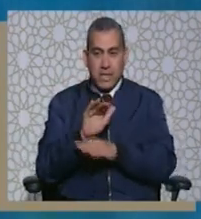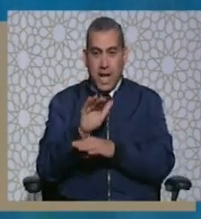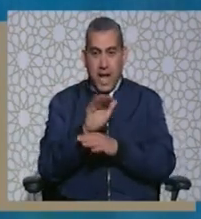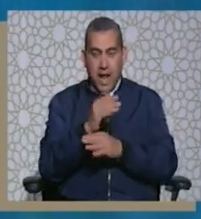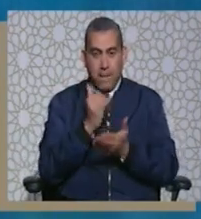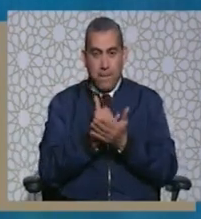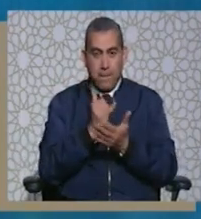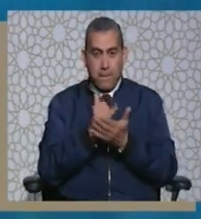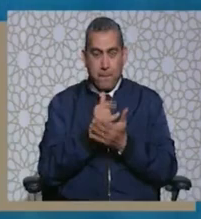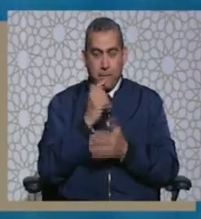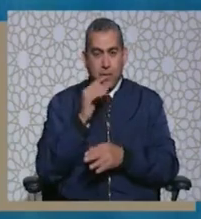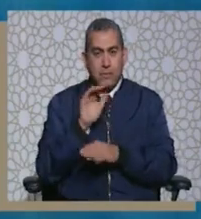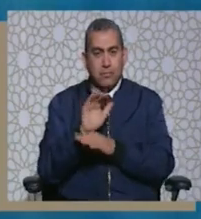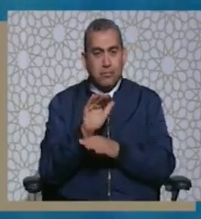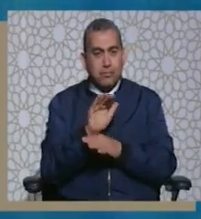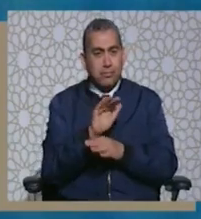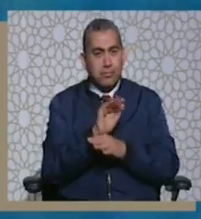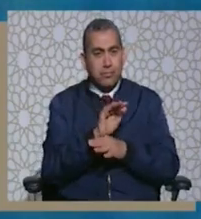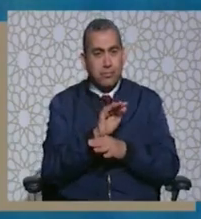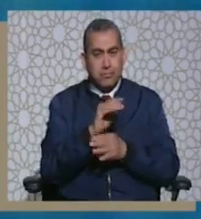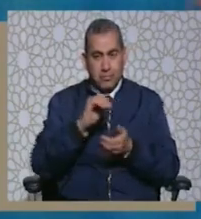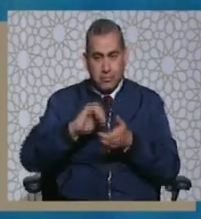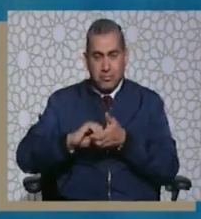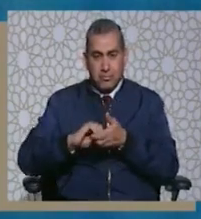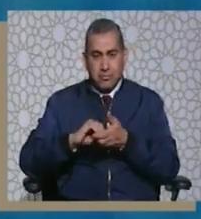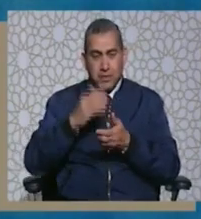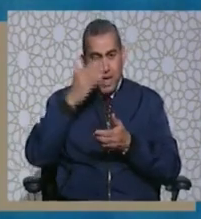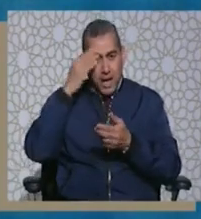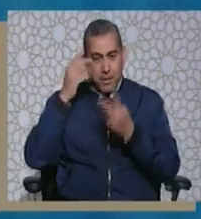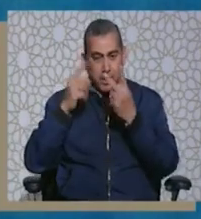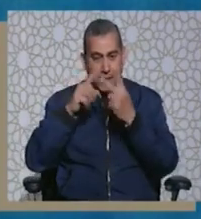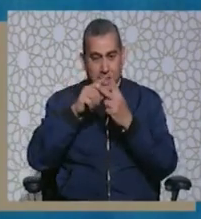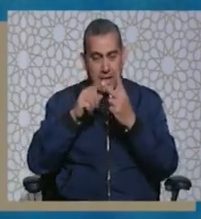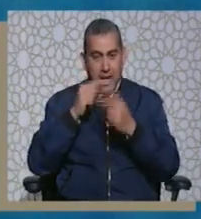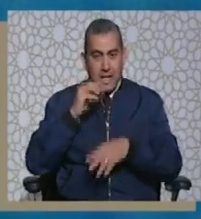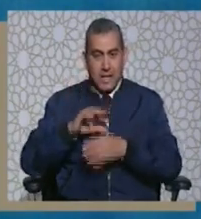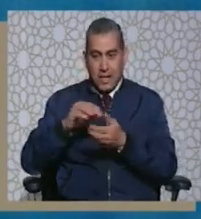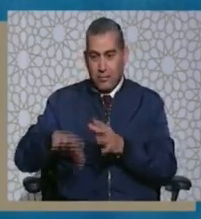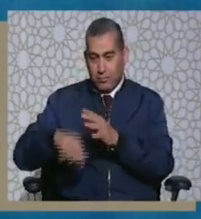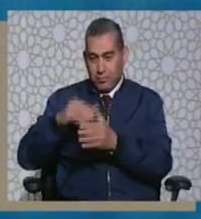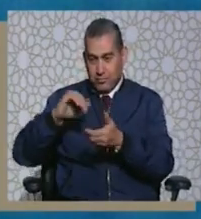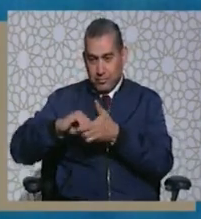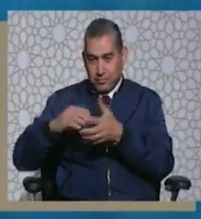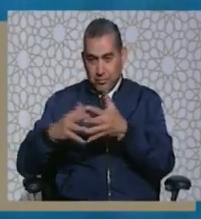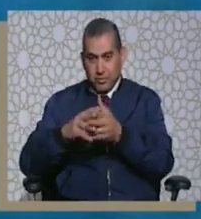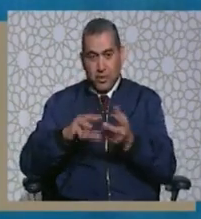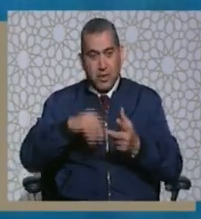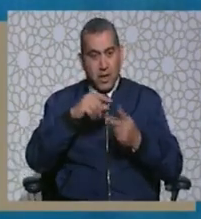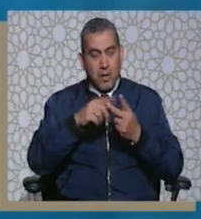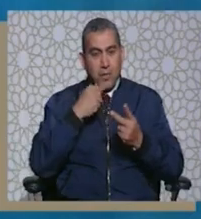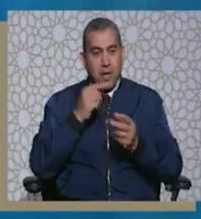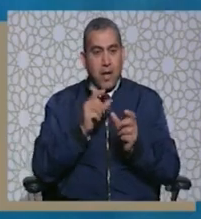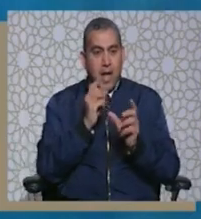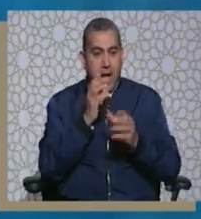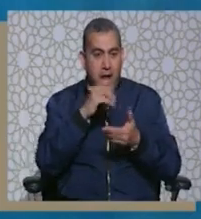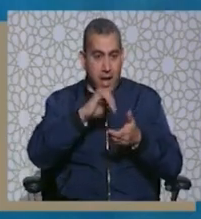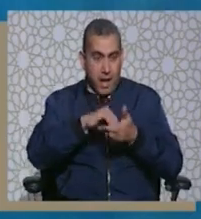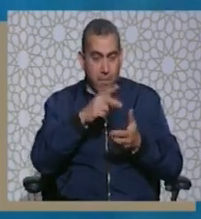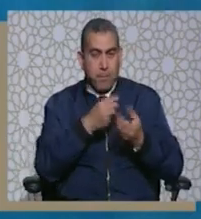بنكلم على ان في العلاقات في مهارتين مهاره انشاء العلاقات و مهاره صيانه